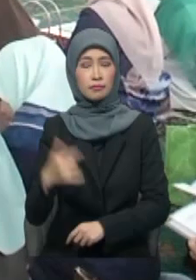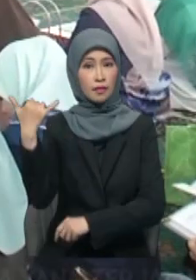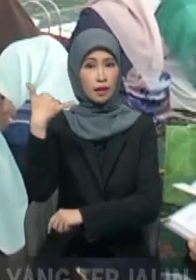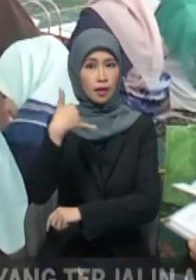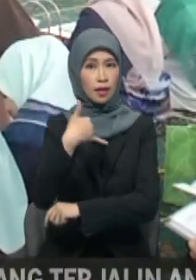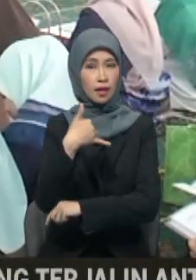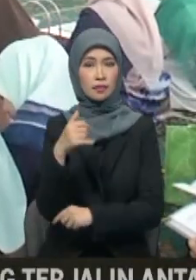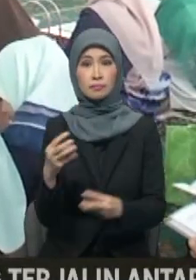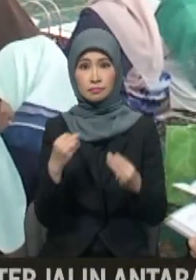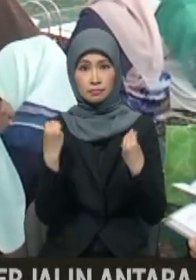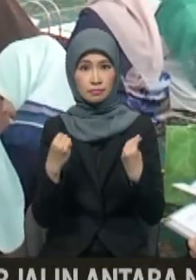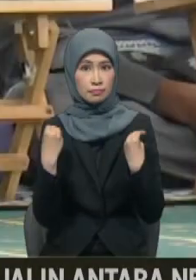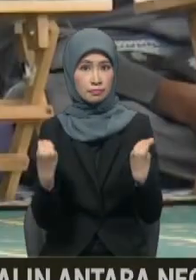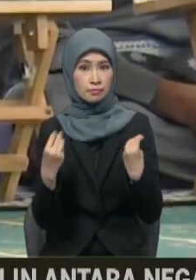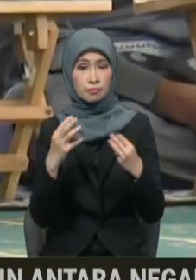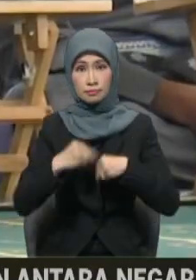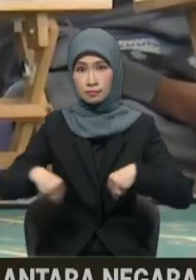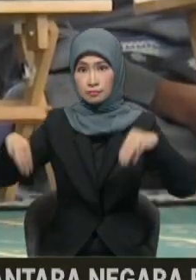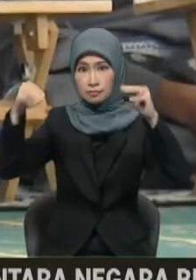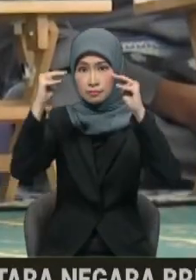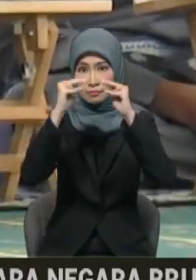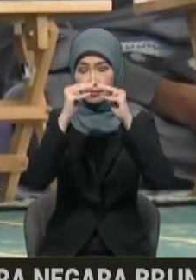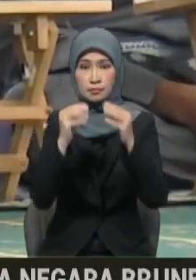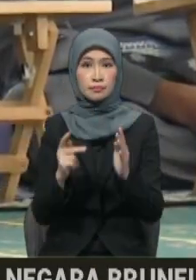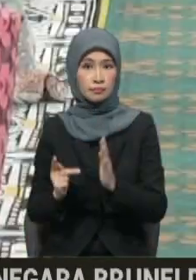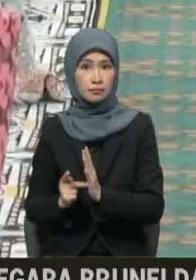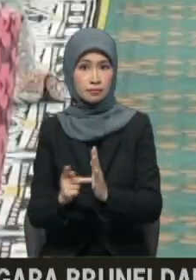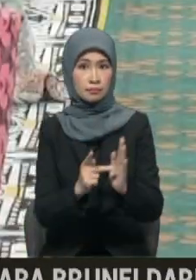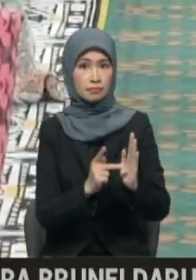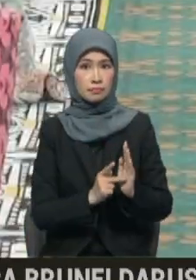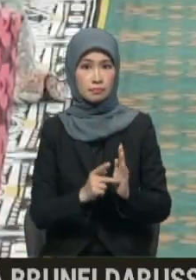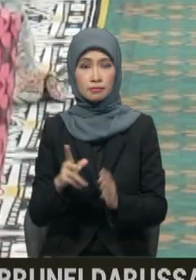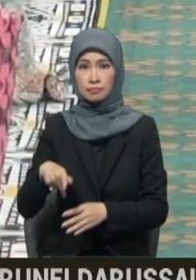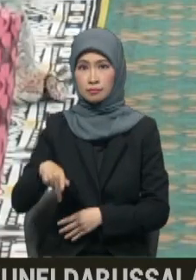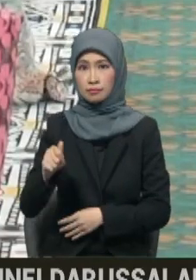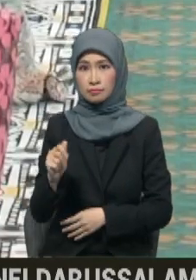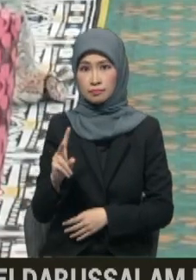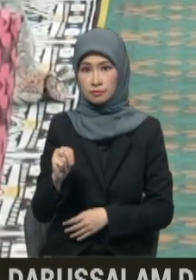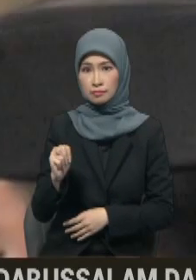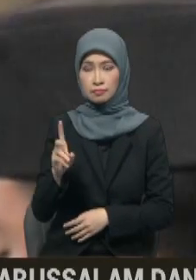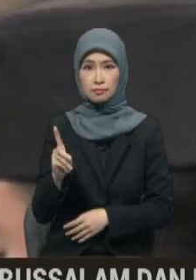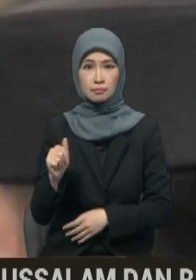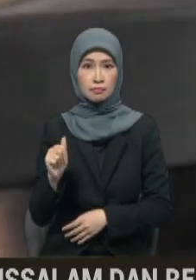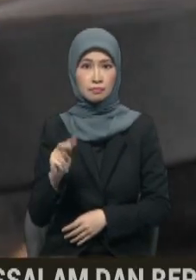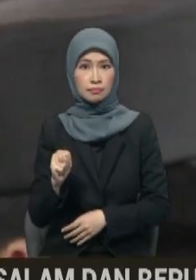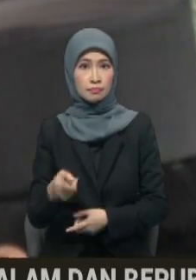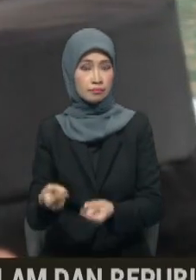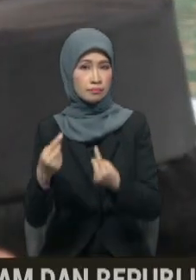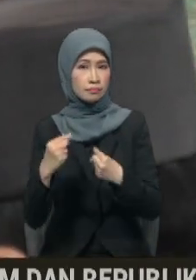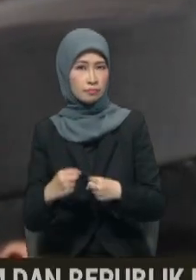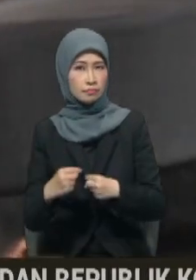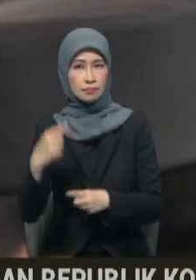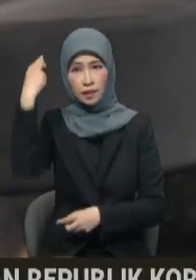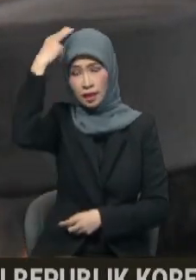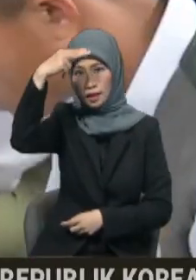Majlis seumpamanya diadakan di masjid rpn Kampung Pandan hadir yang berhormat Datuk Seri Setia Dr Awang Haji Mohamad